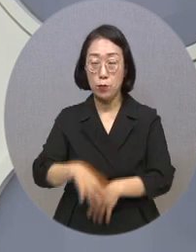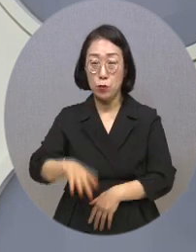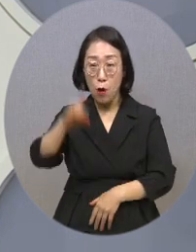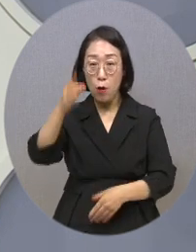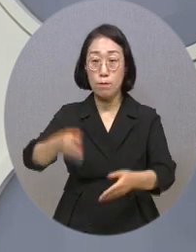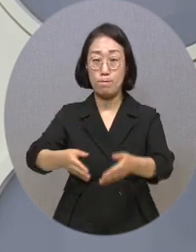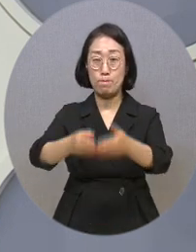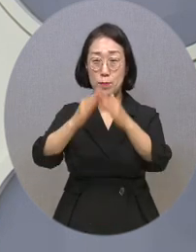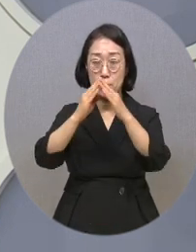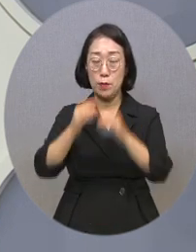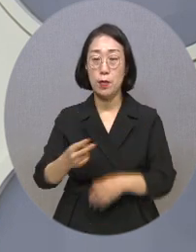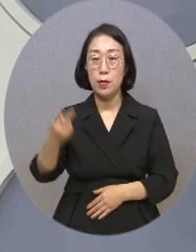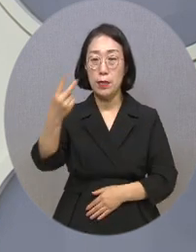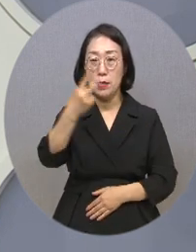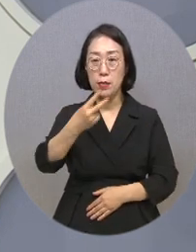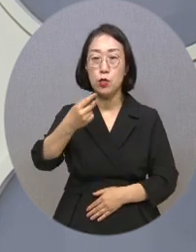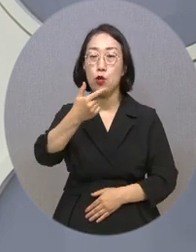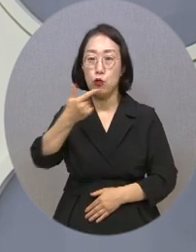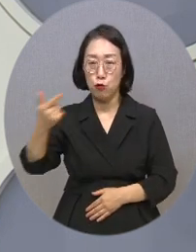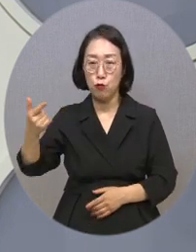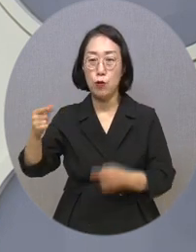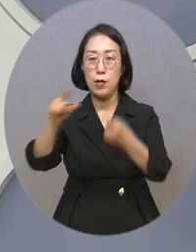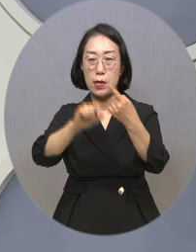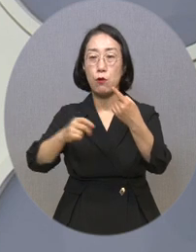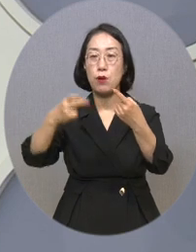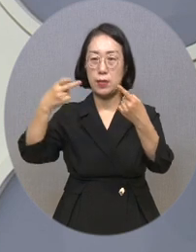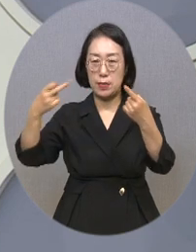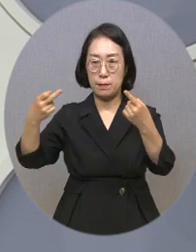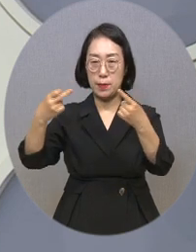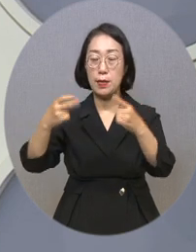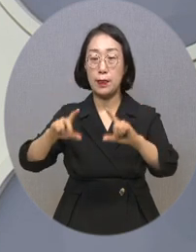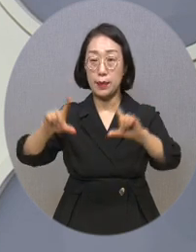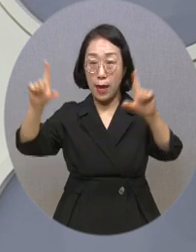창립총회를 가진 것은 2006년 1월 12일이고요.